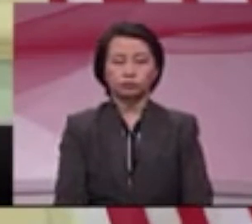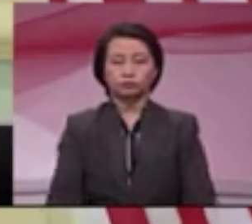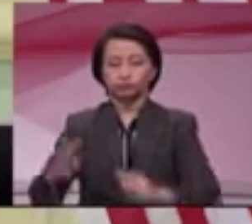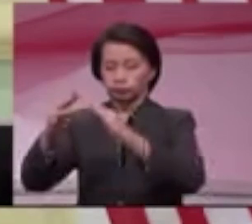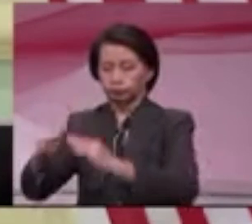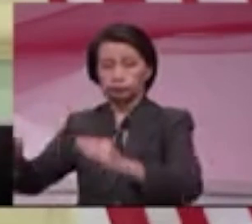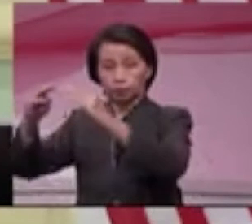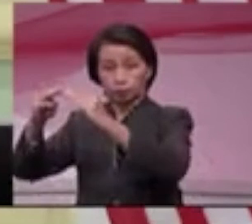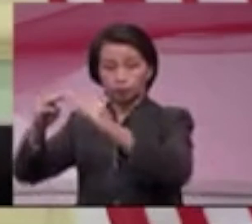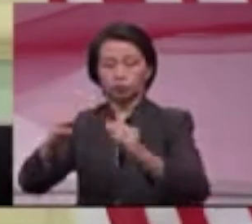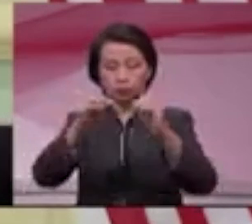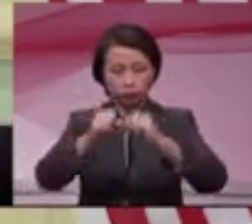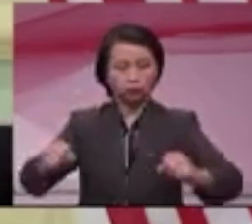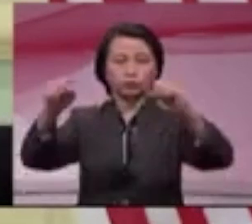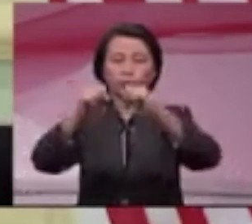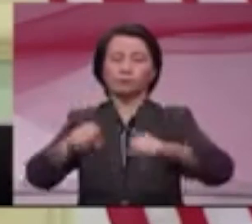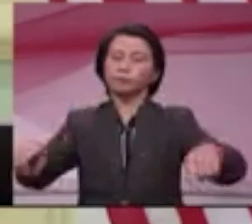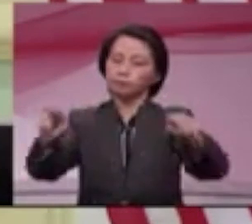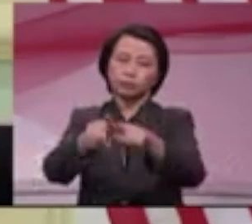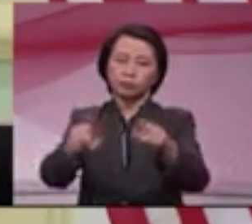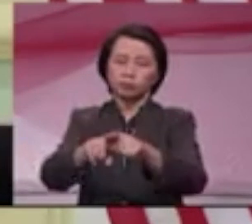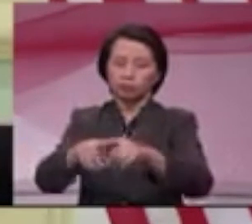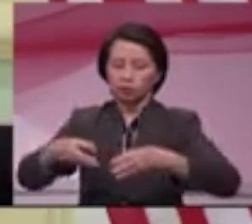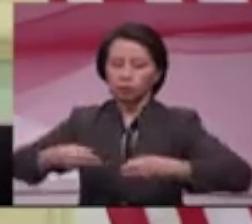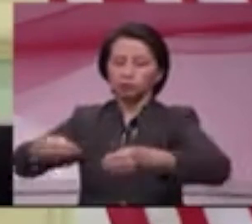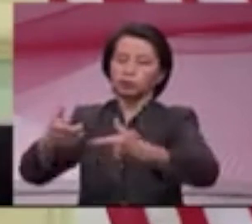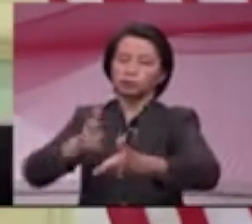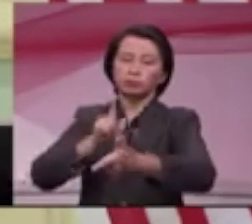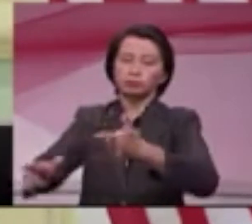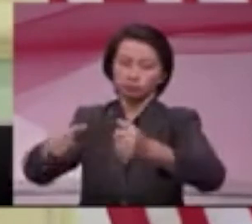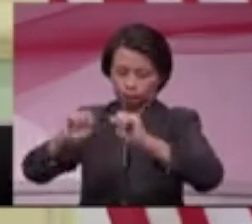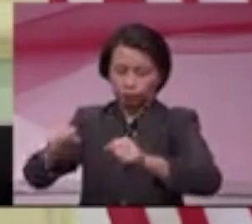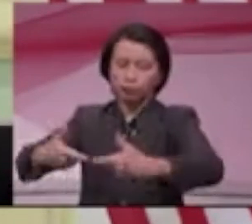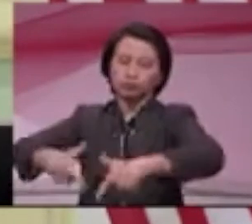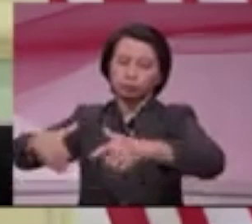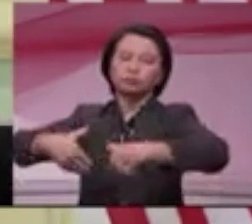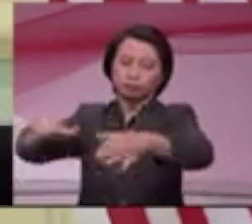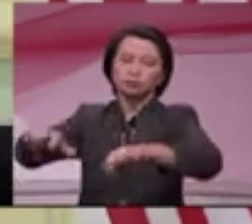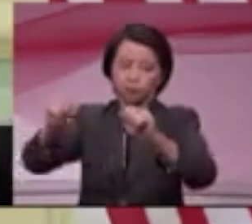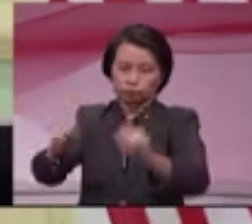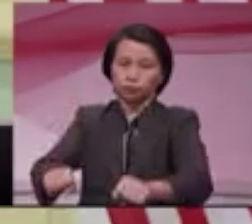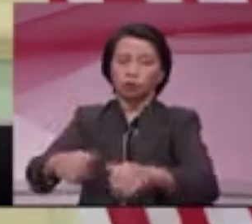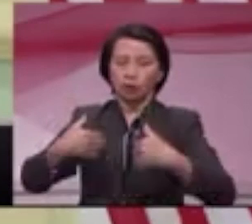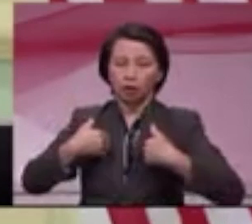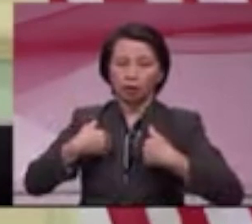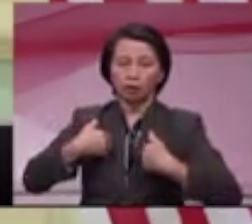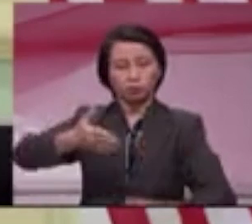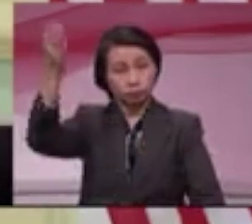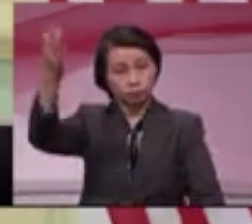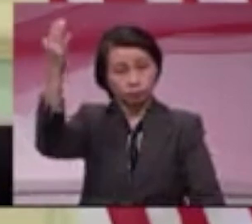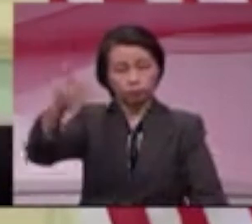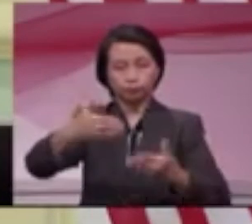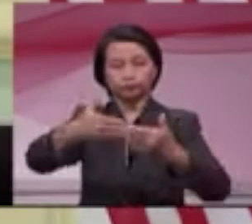Masjid dan surau juga diberikan kebenaran untuk mengadakan tazkirah